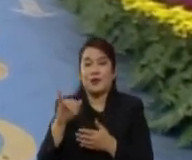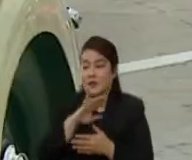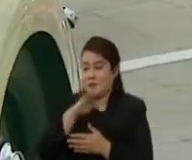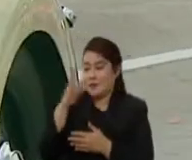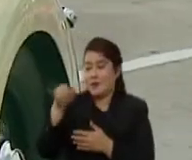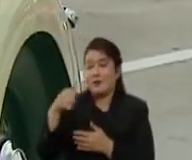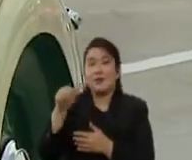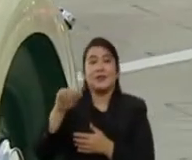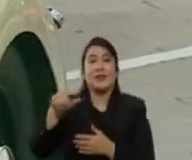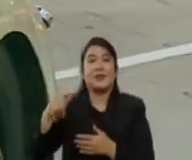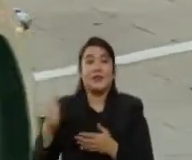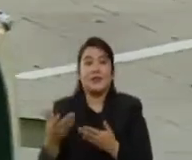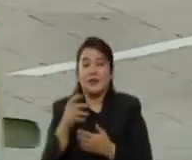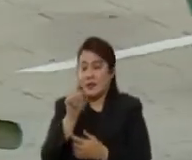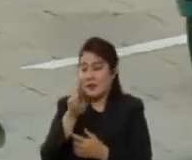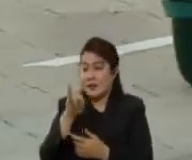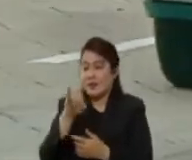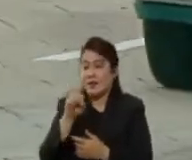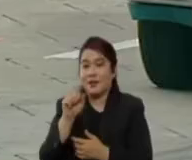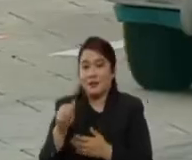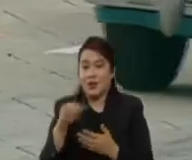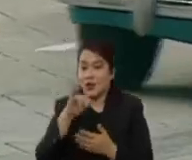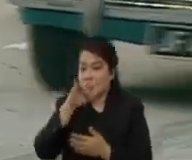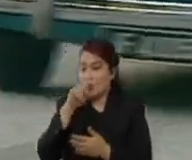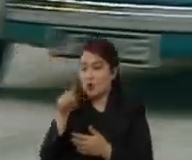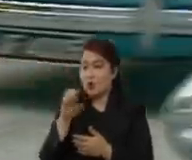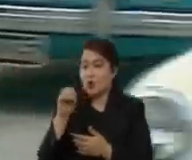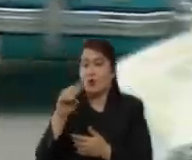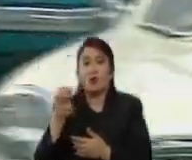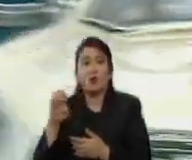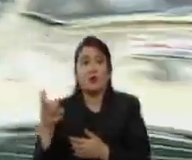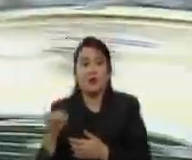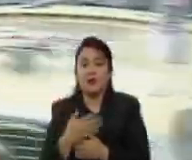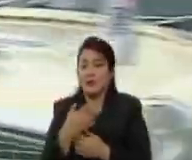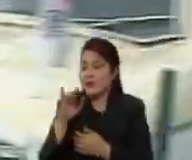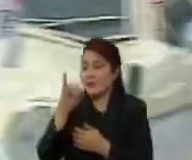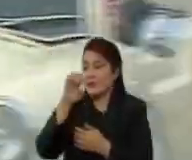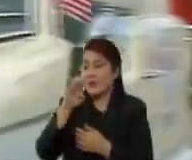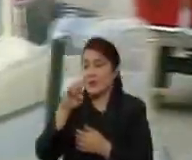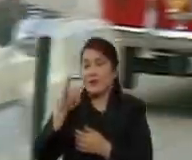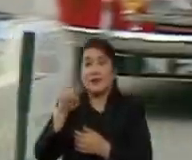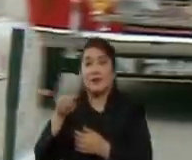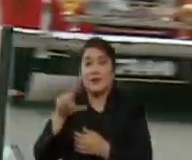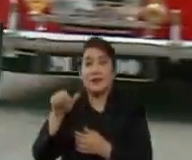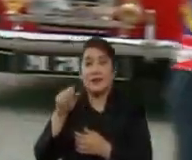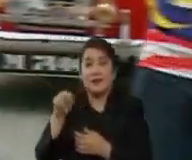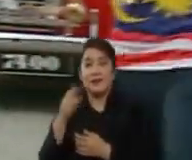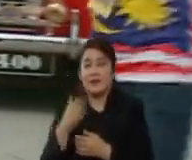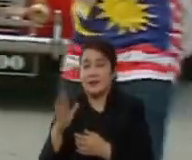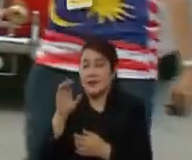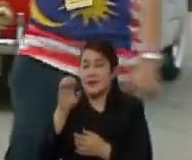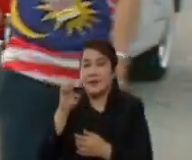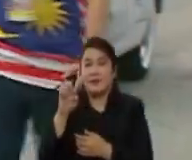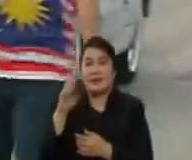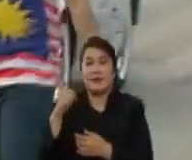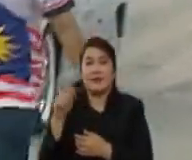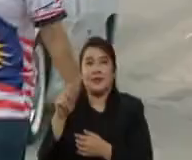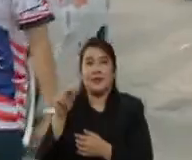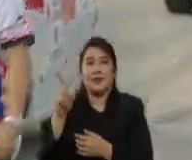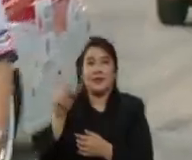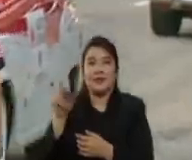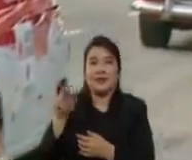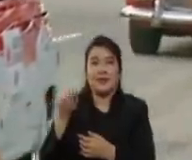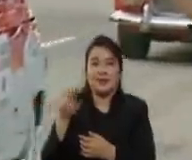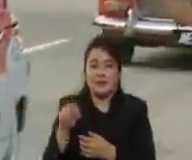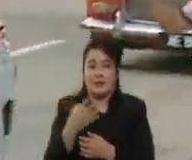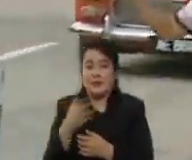Anik Suhail, Harissa, Zoe Rahman, Izlin, Mubarak Majid, Izendra, Amanda,